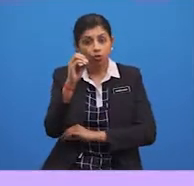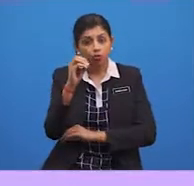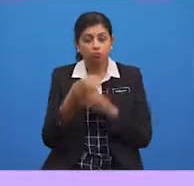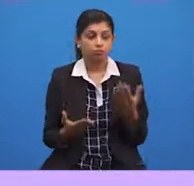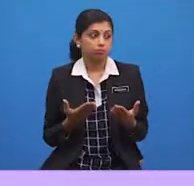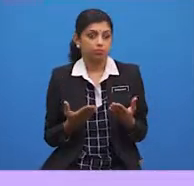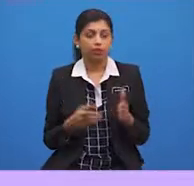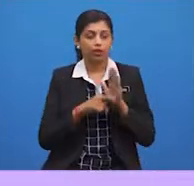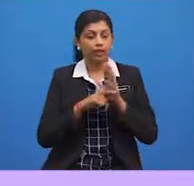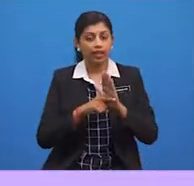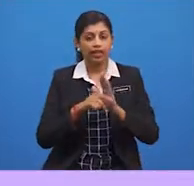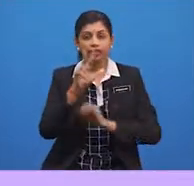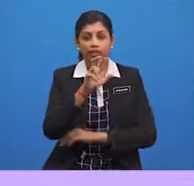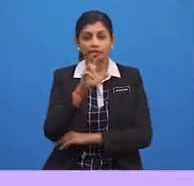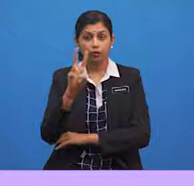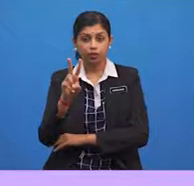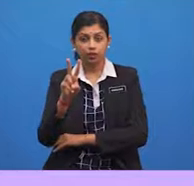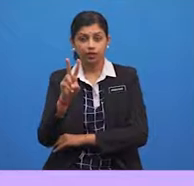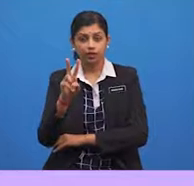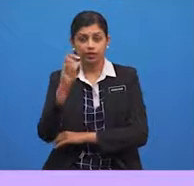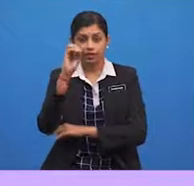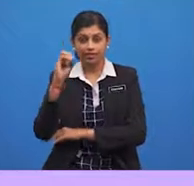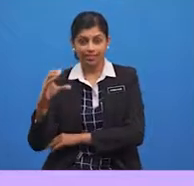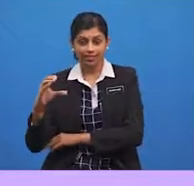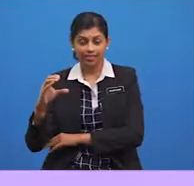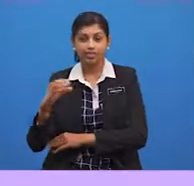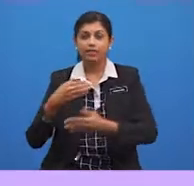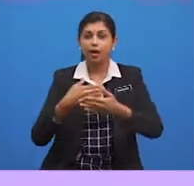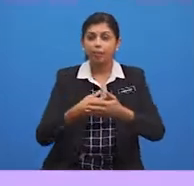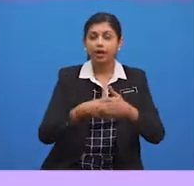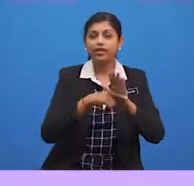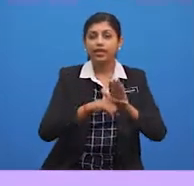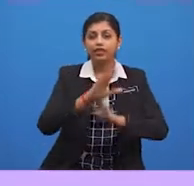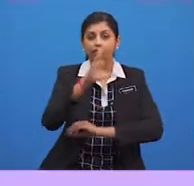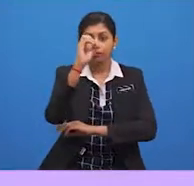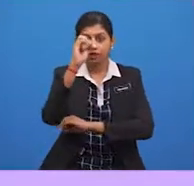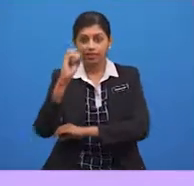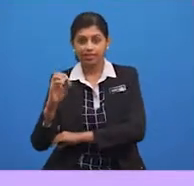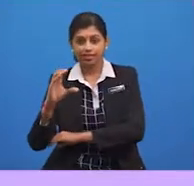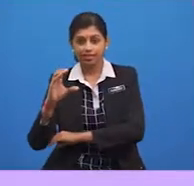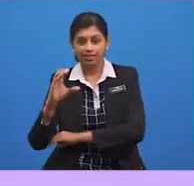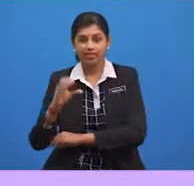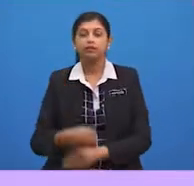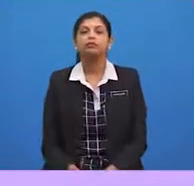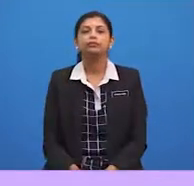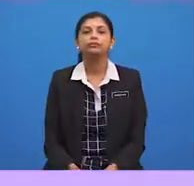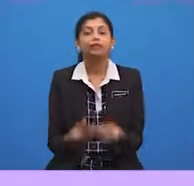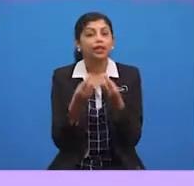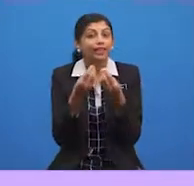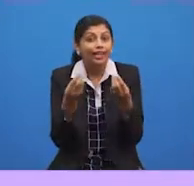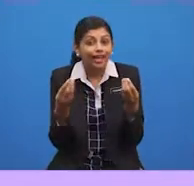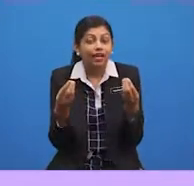antara -32 darjah Celsius hingga -5 darjah Celsius. Tanah di kawasan